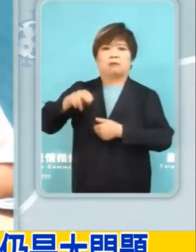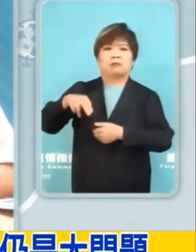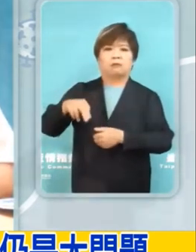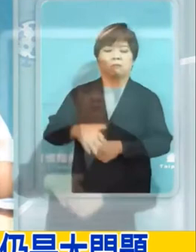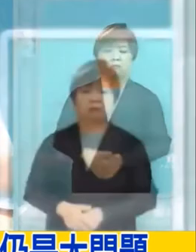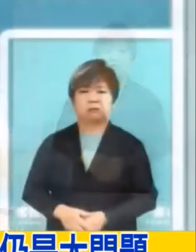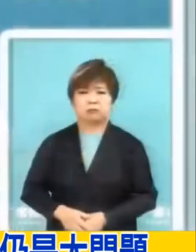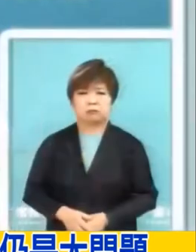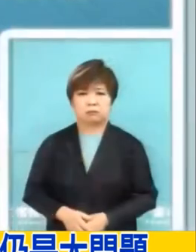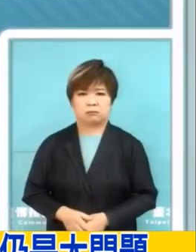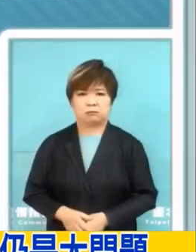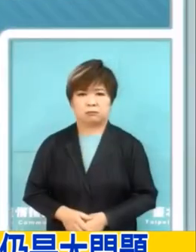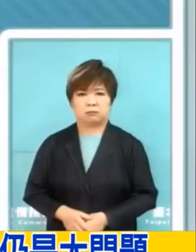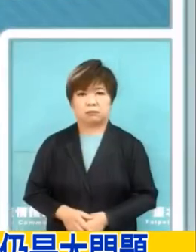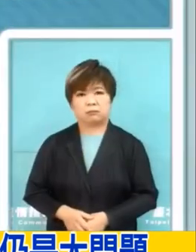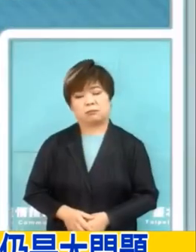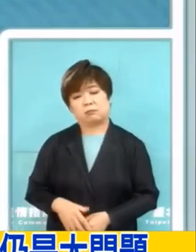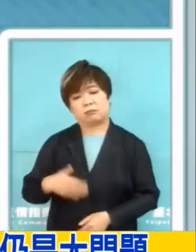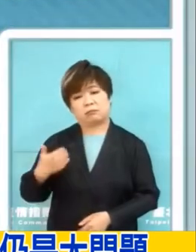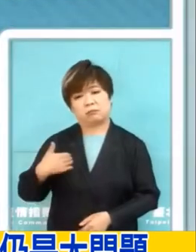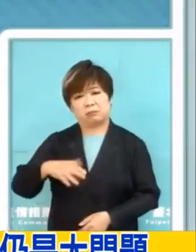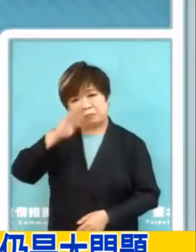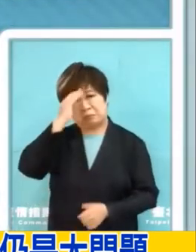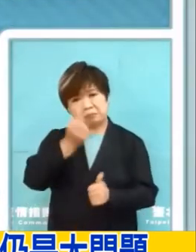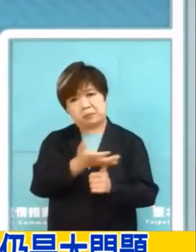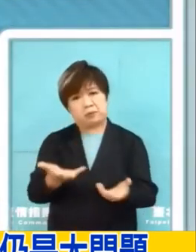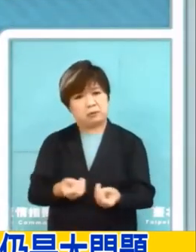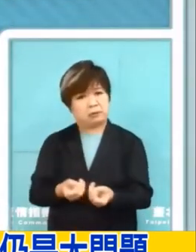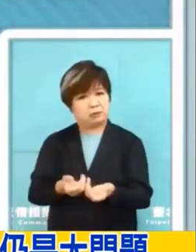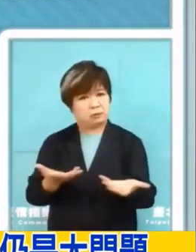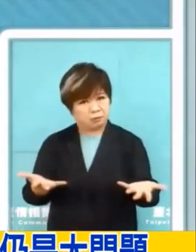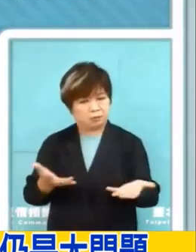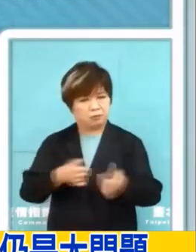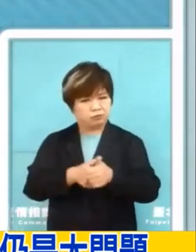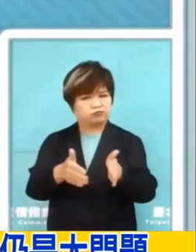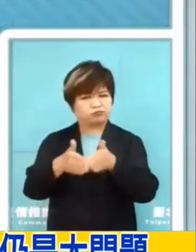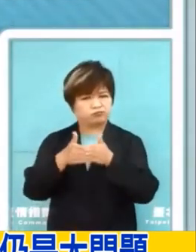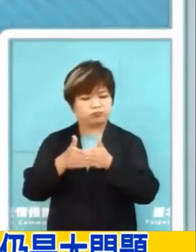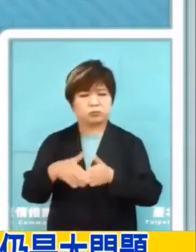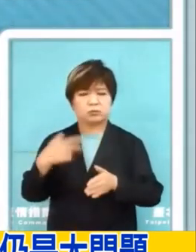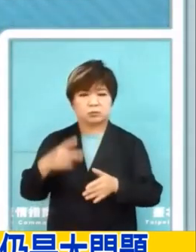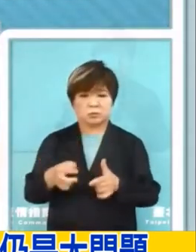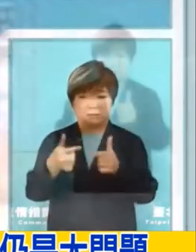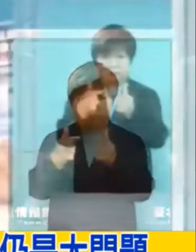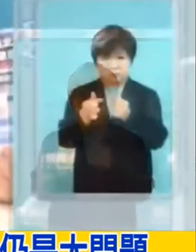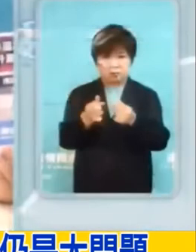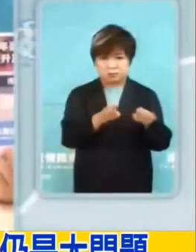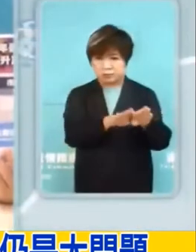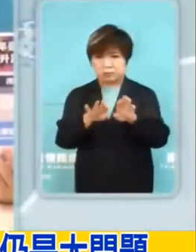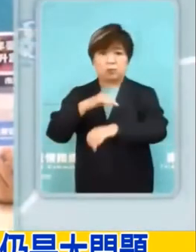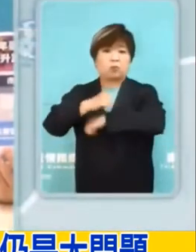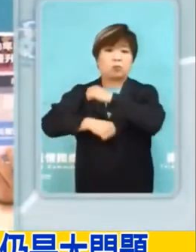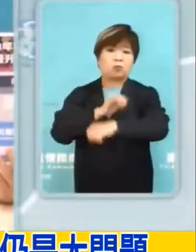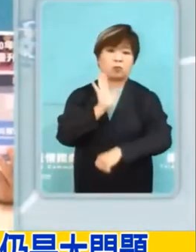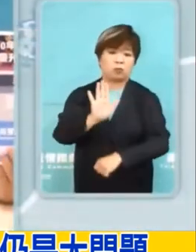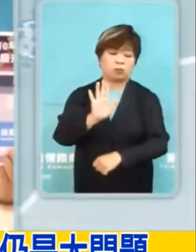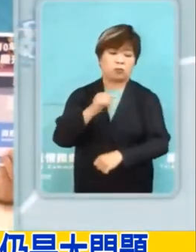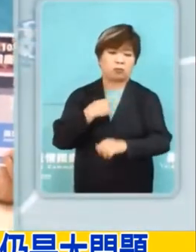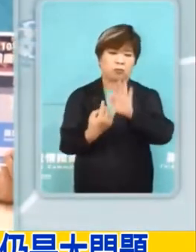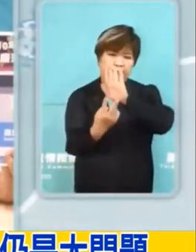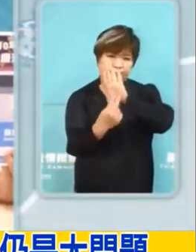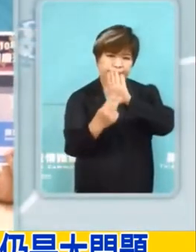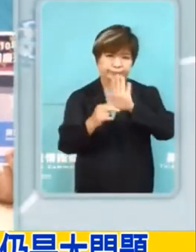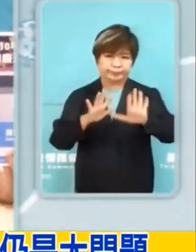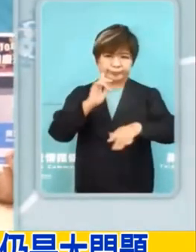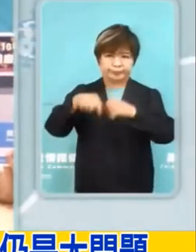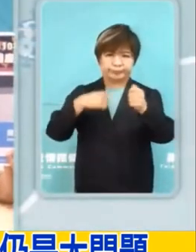然有时候疫情还是会失控。那么国庆日还是有国庆活动，我们今年是这样的